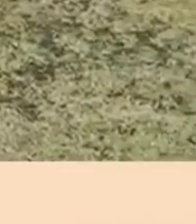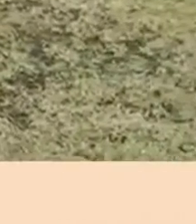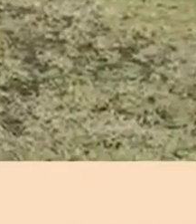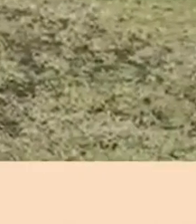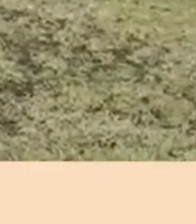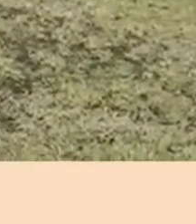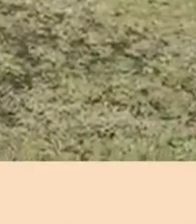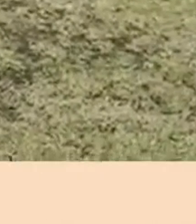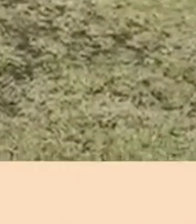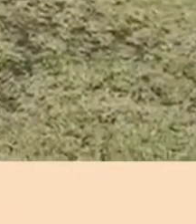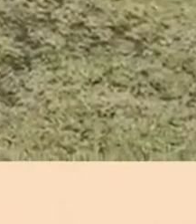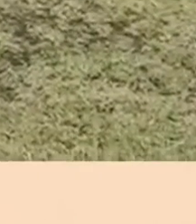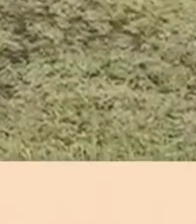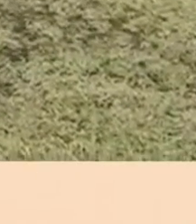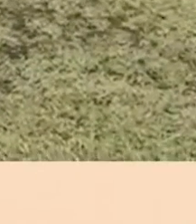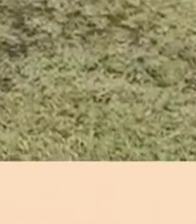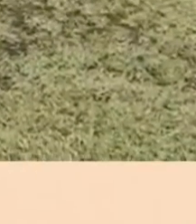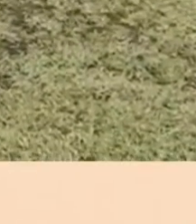hembuskan nafasku.